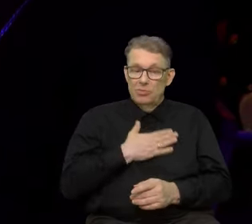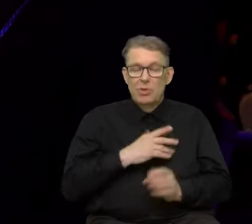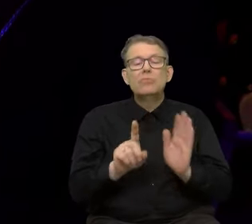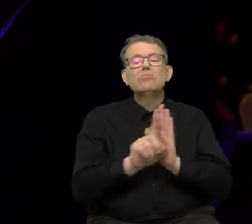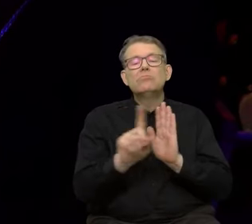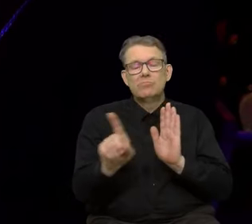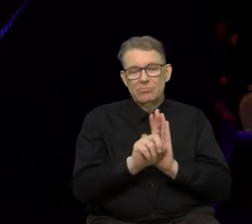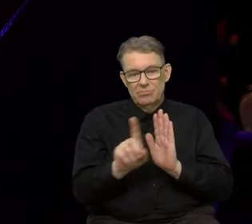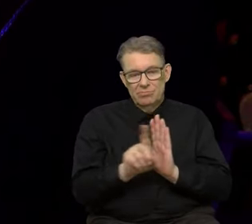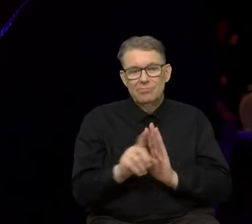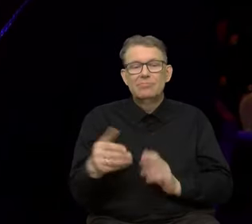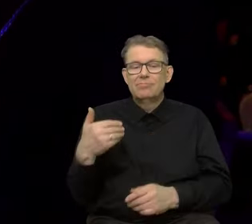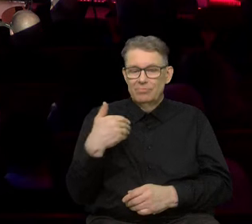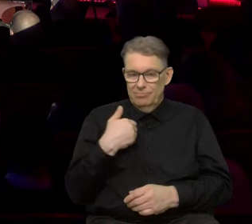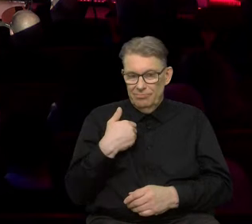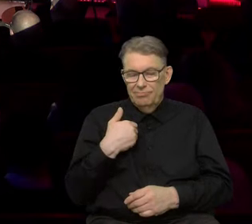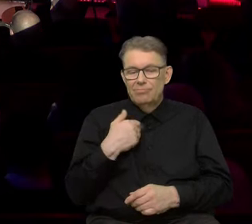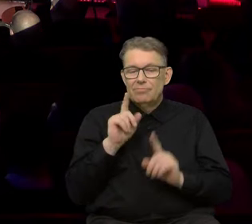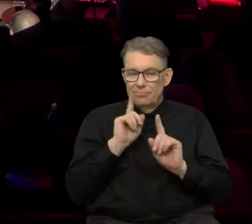Jako